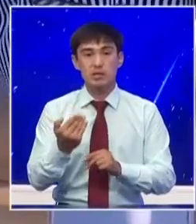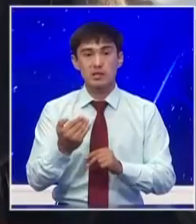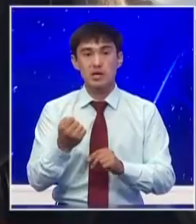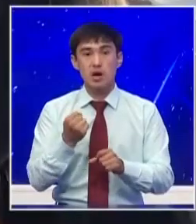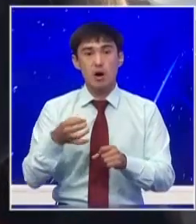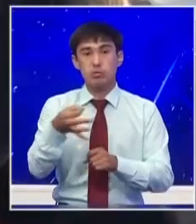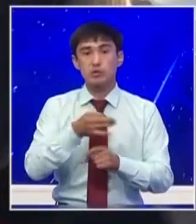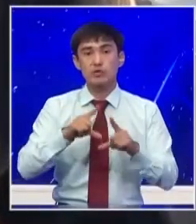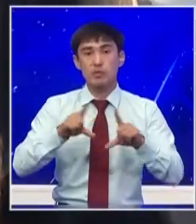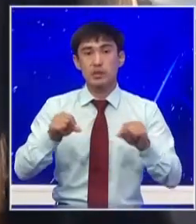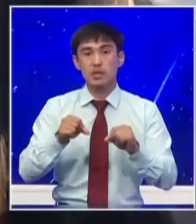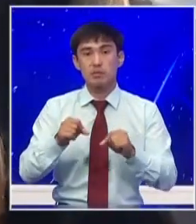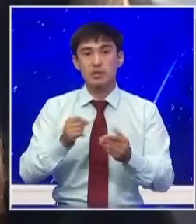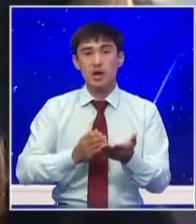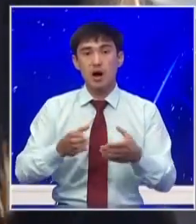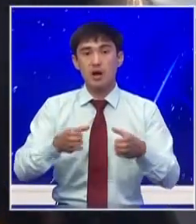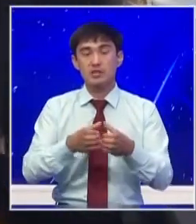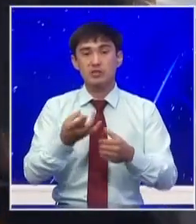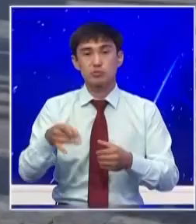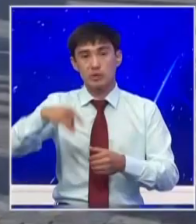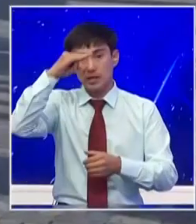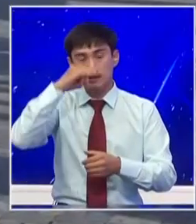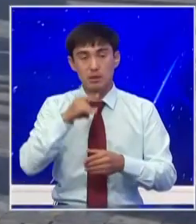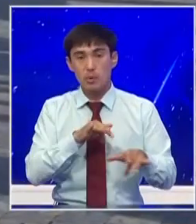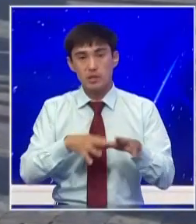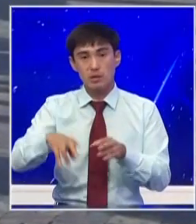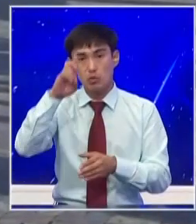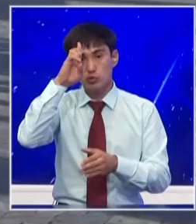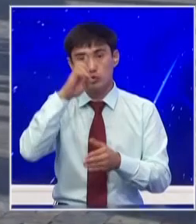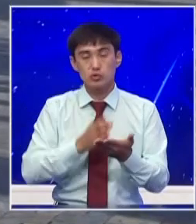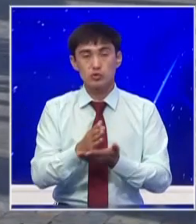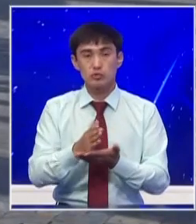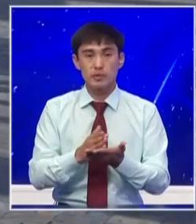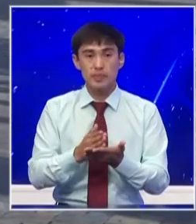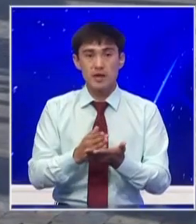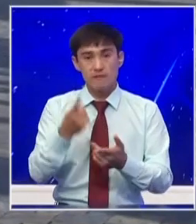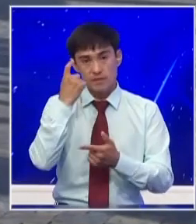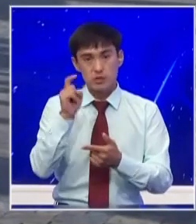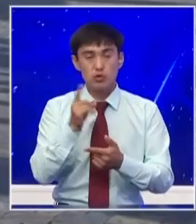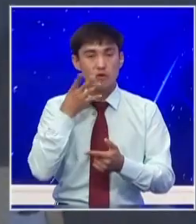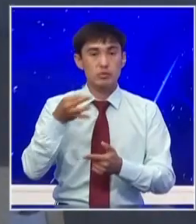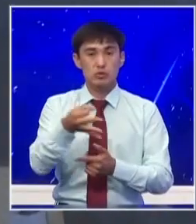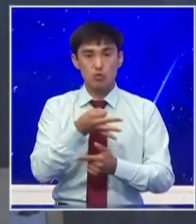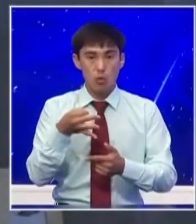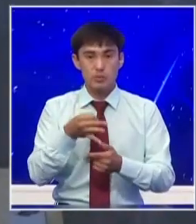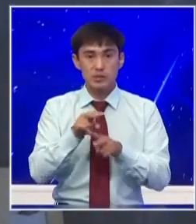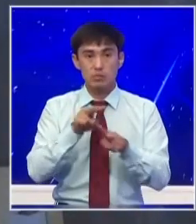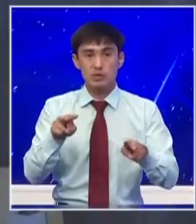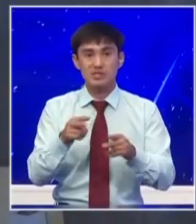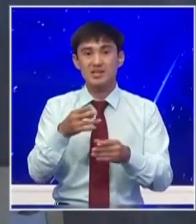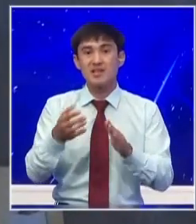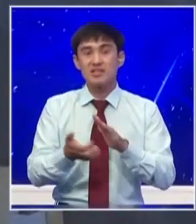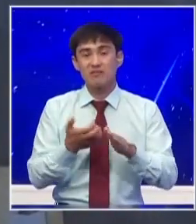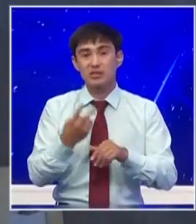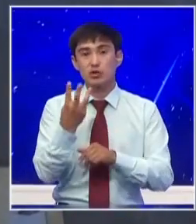представителей областного департамента агентства Республики Казахстан по делам государственной службы. Выяснилось, что в Алматинской области наблюдается дефицит